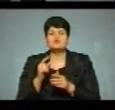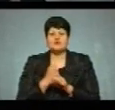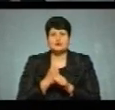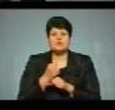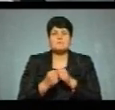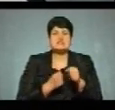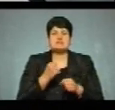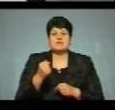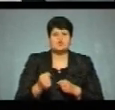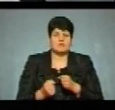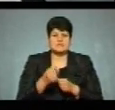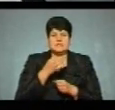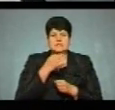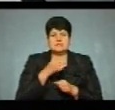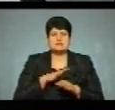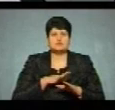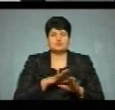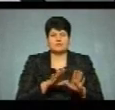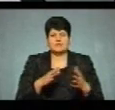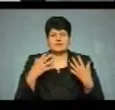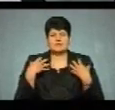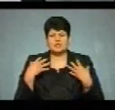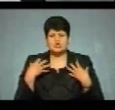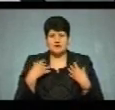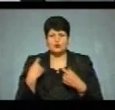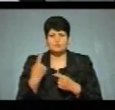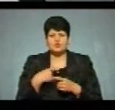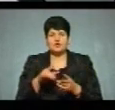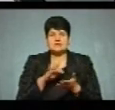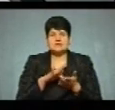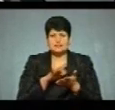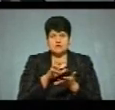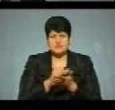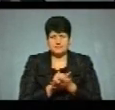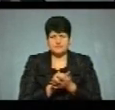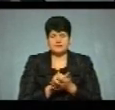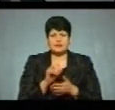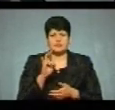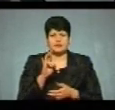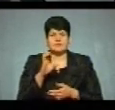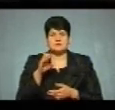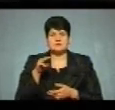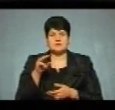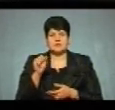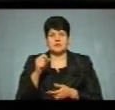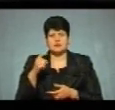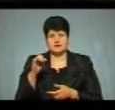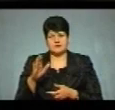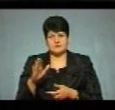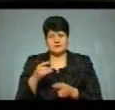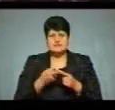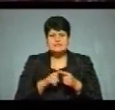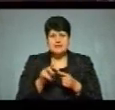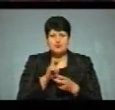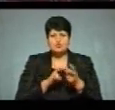працевлаштуватися. Про це розповіла заступник начальника відділу сприяння працевлаштування обласного центру зайнятості Наталія Стахів. Це